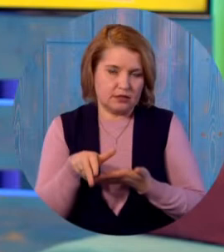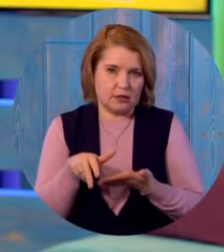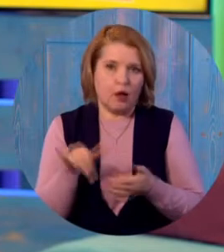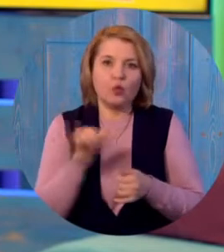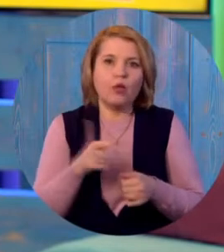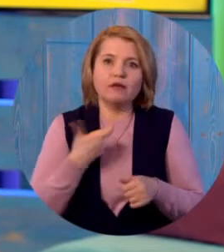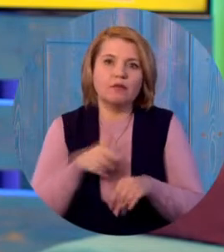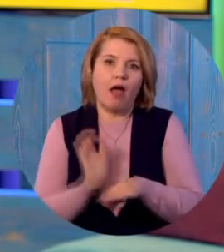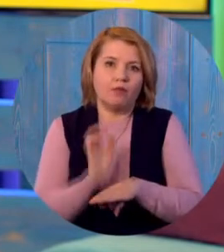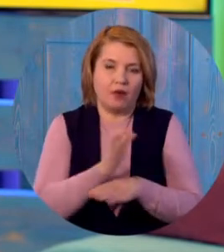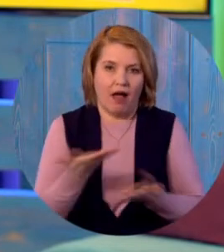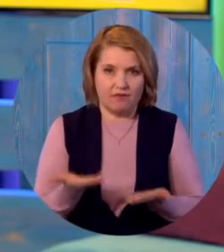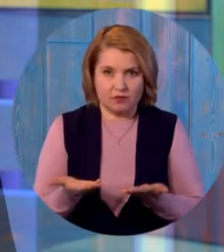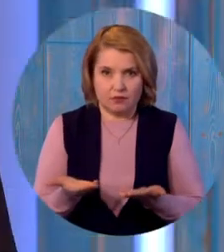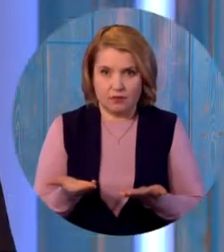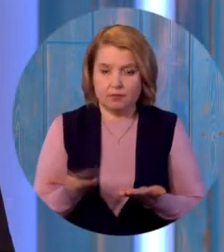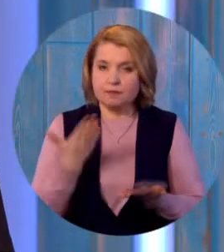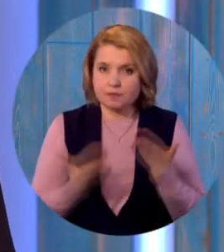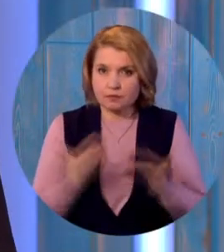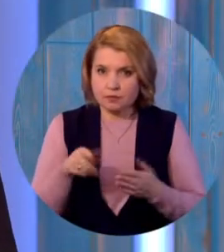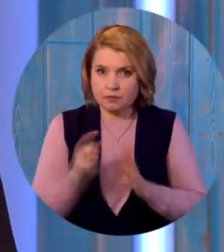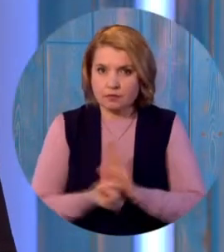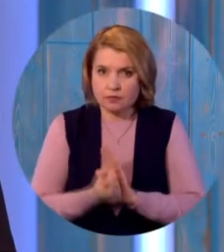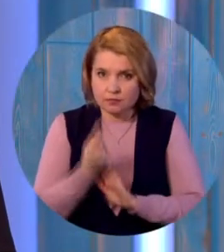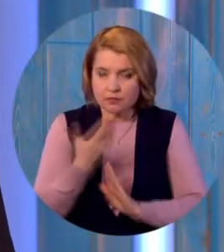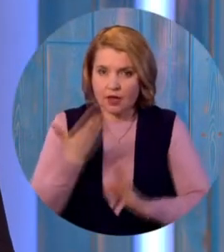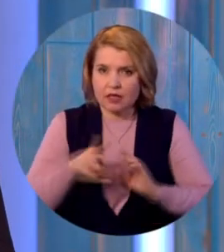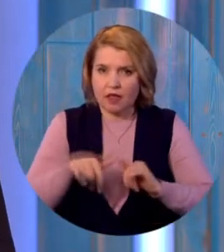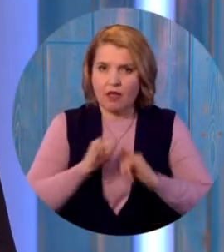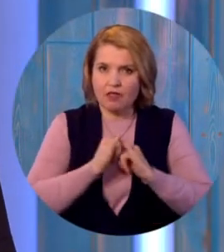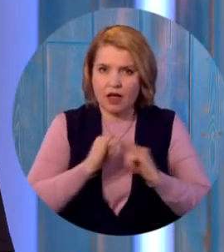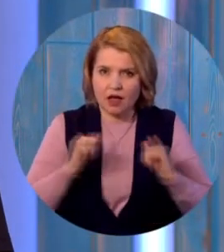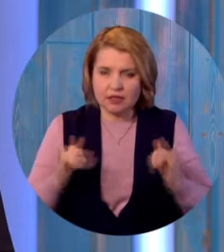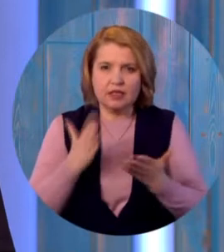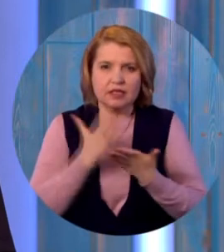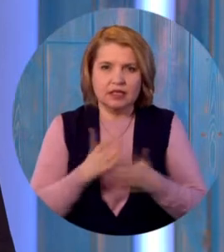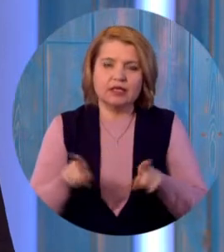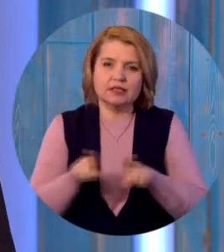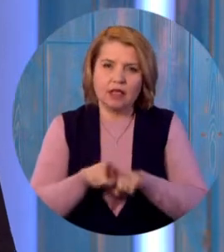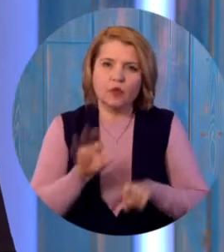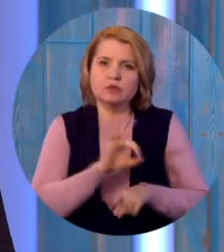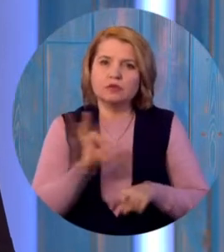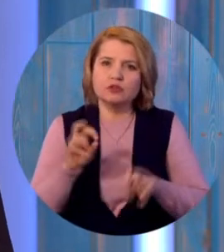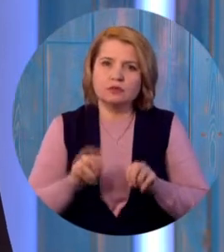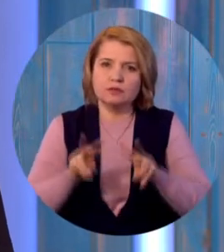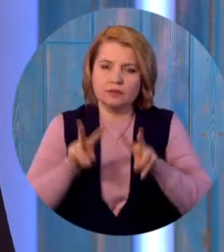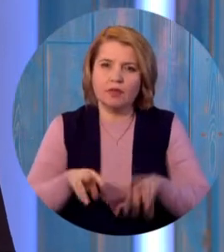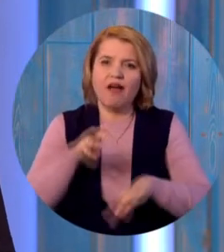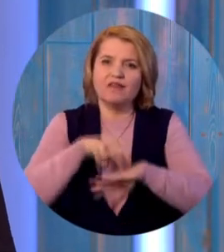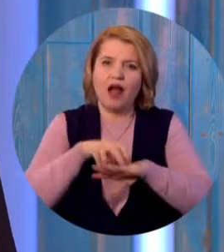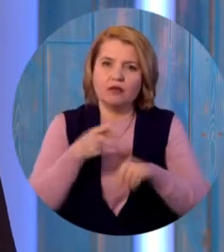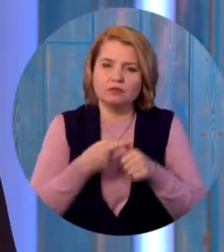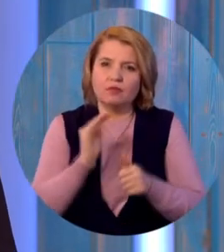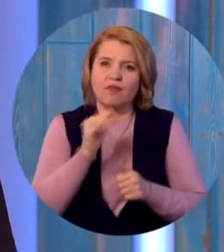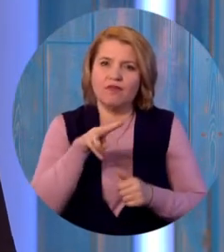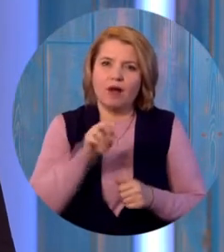направить? Конечно же, если это появилось, если это нарастает, то есть такой замечательный специалист, это врач-флеболог,